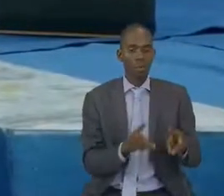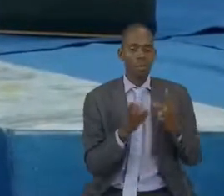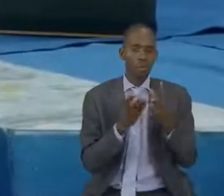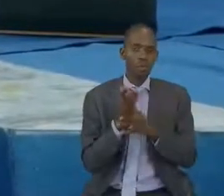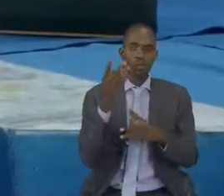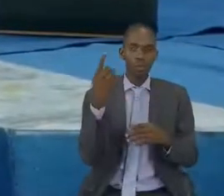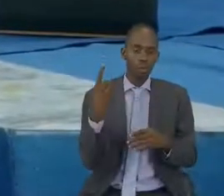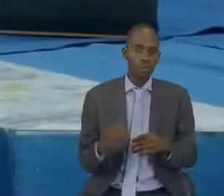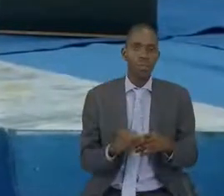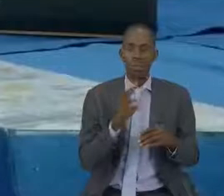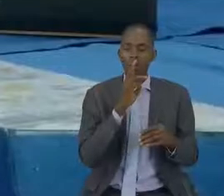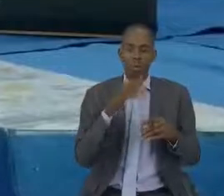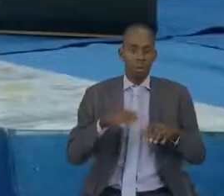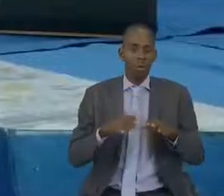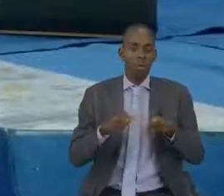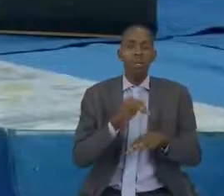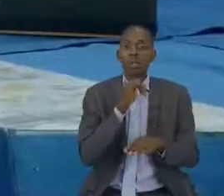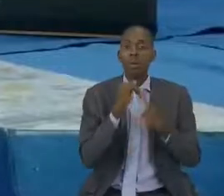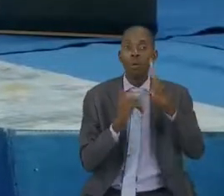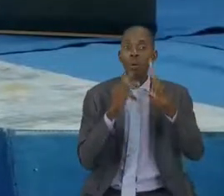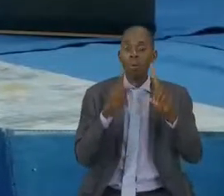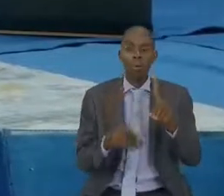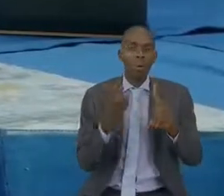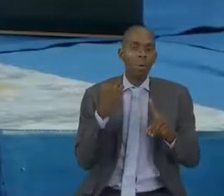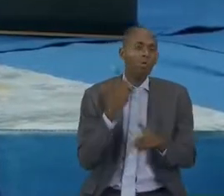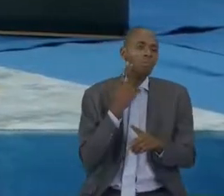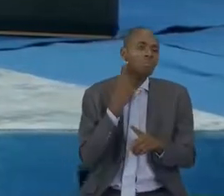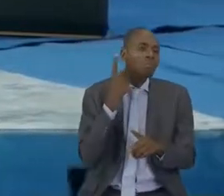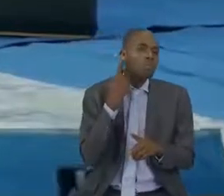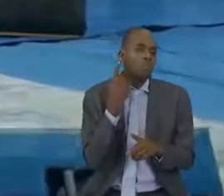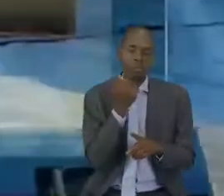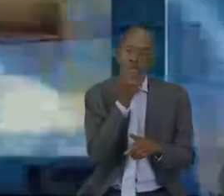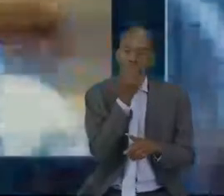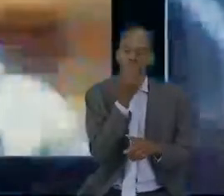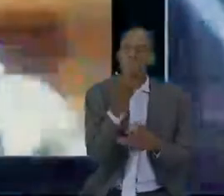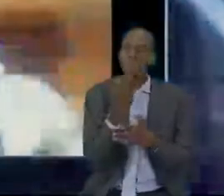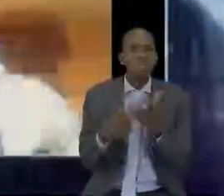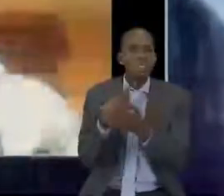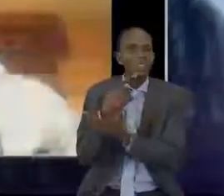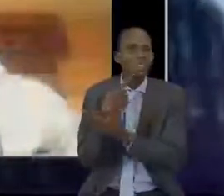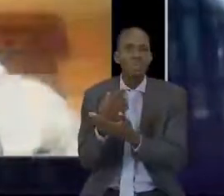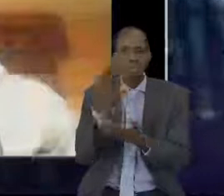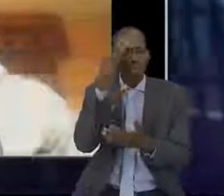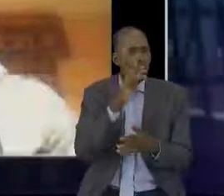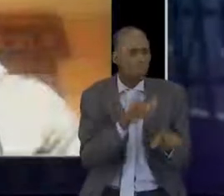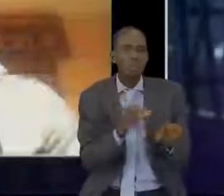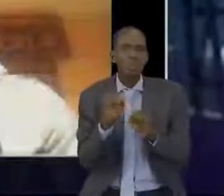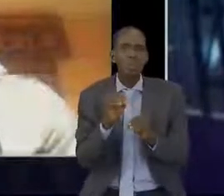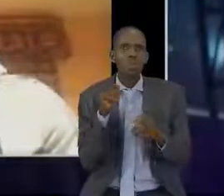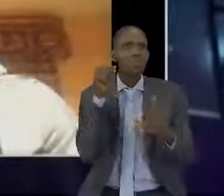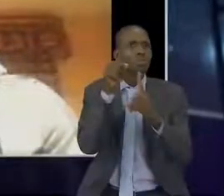Et personne n'était sourd-muet, disant, ah, qu'est-ce qu'ils ont dit? Où est-ce que nous allons? Dans quelle direction